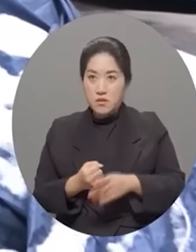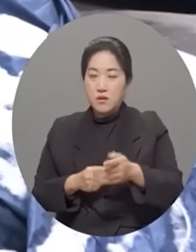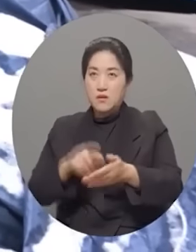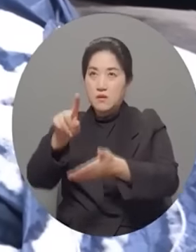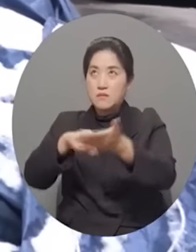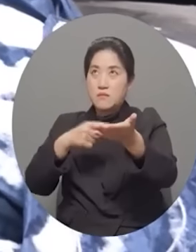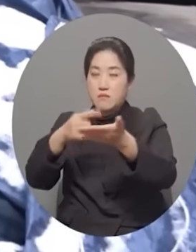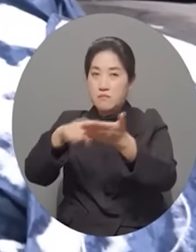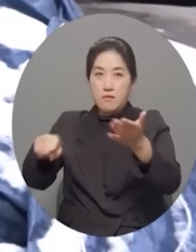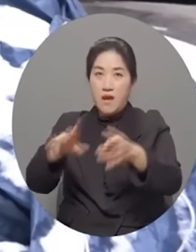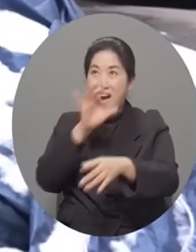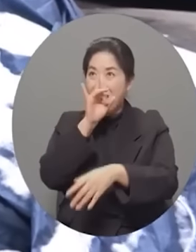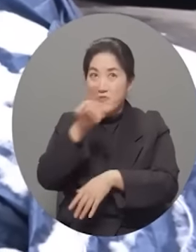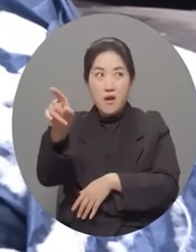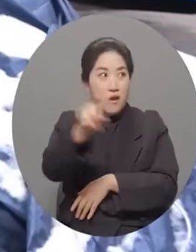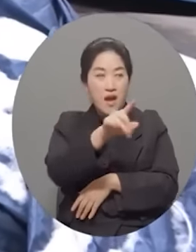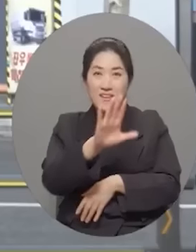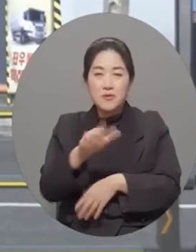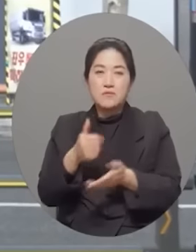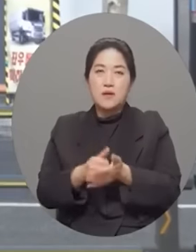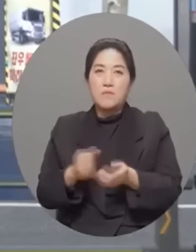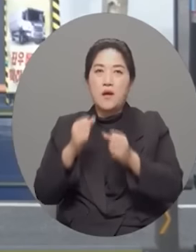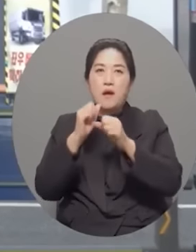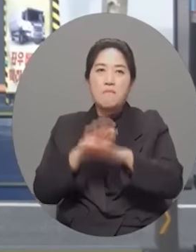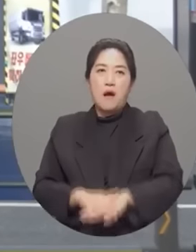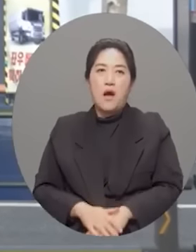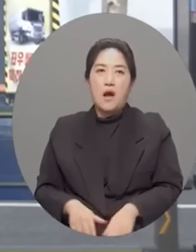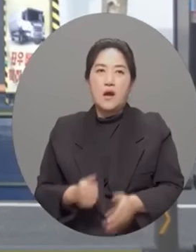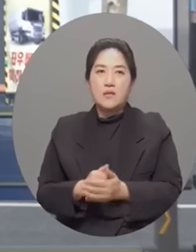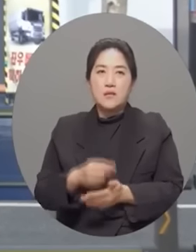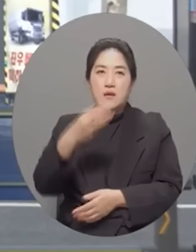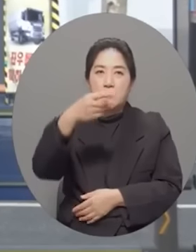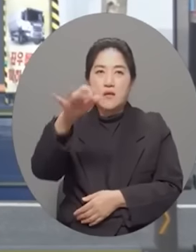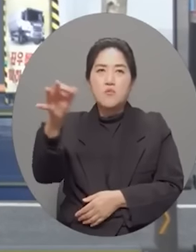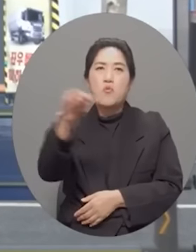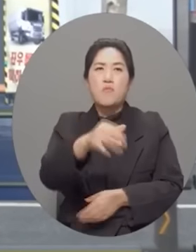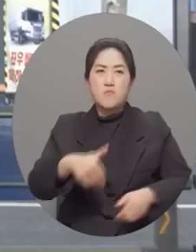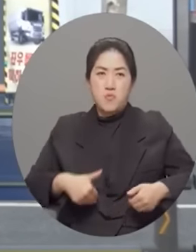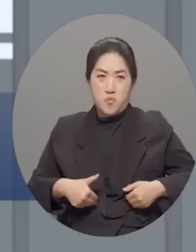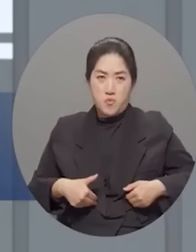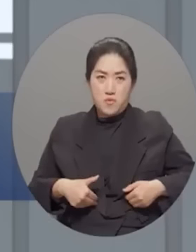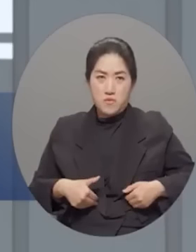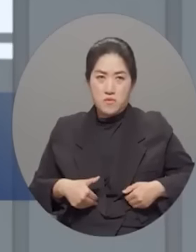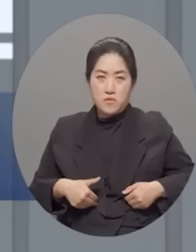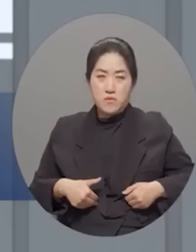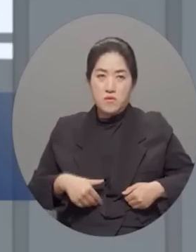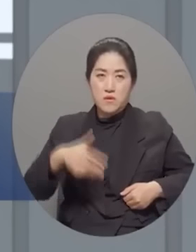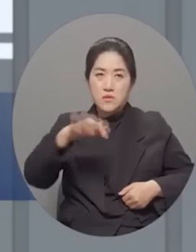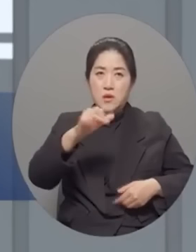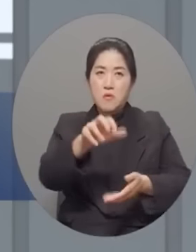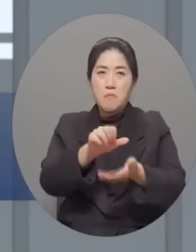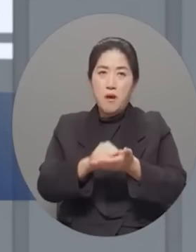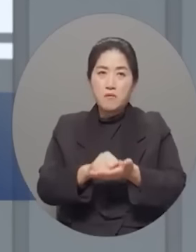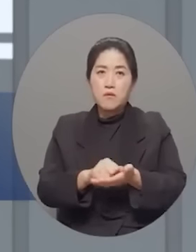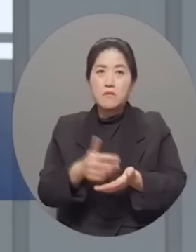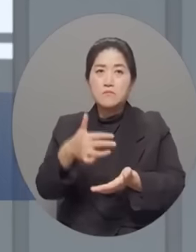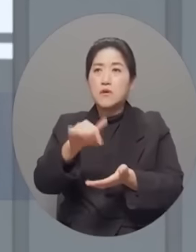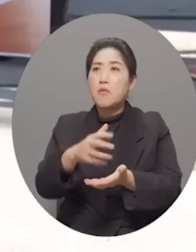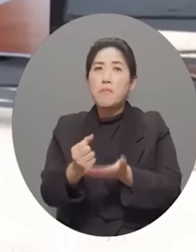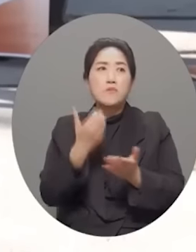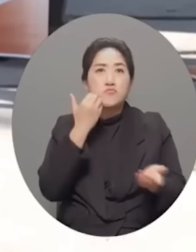상환을 중단하면서 휴지가 될 판입니다. 태형에서 돈이 나와야 하니까 채권을 받으라고 그러는데 채권을 누가